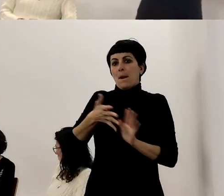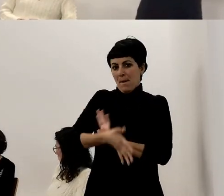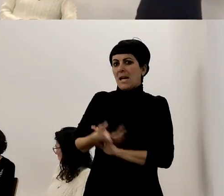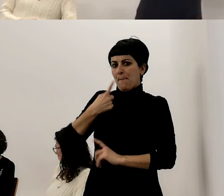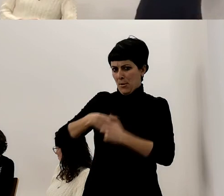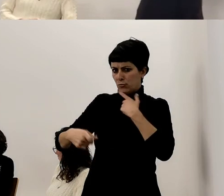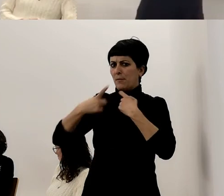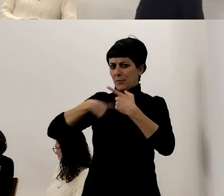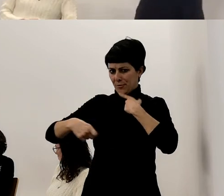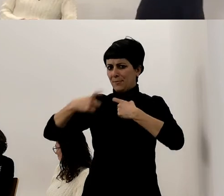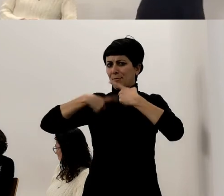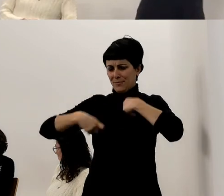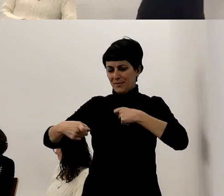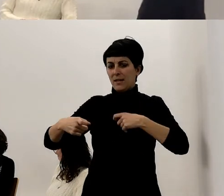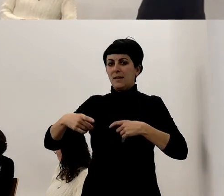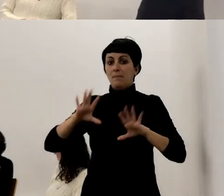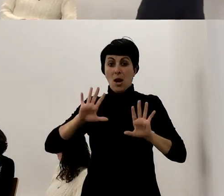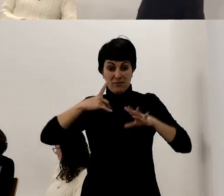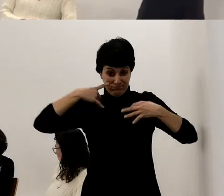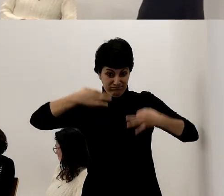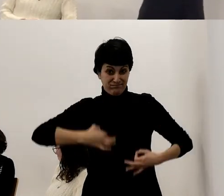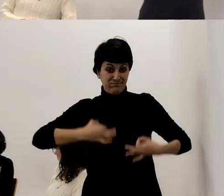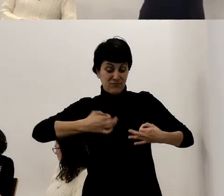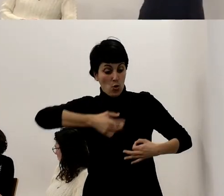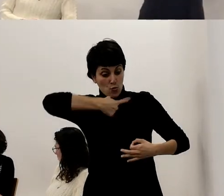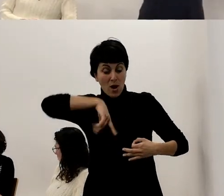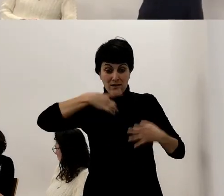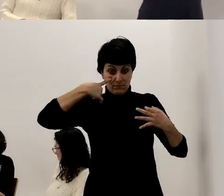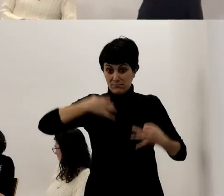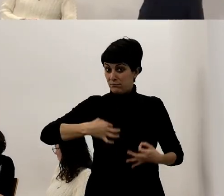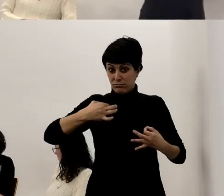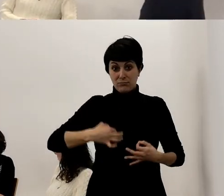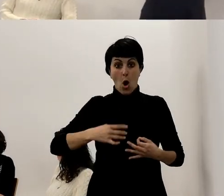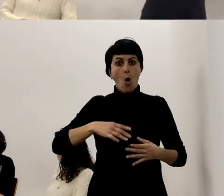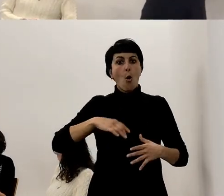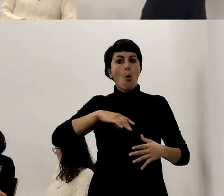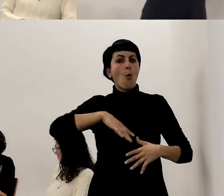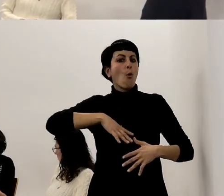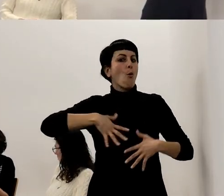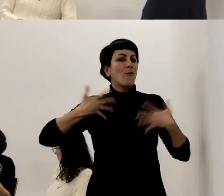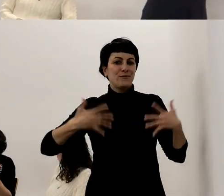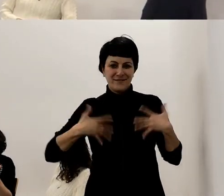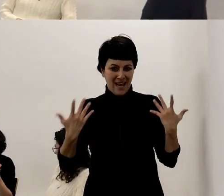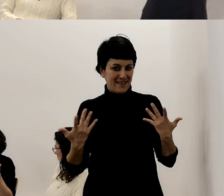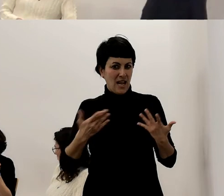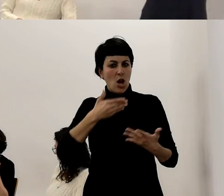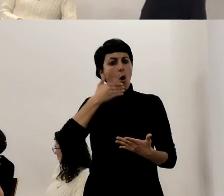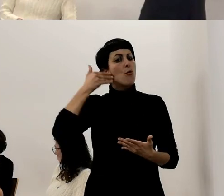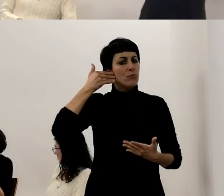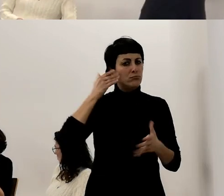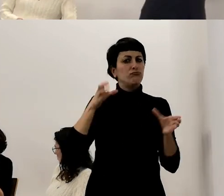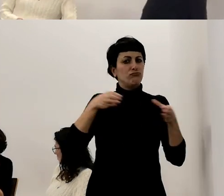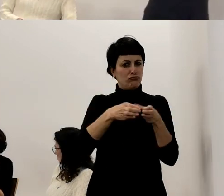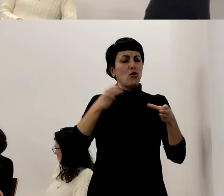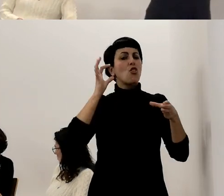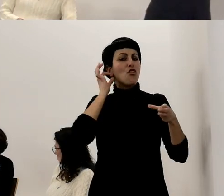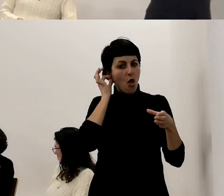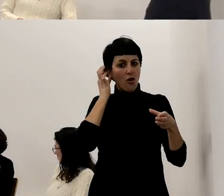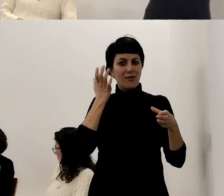més. Nosaltres la veritat és que estem molt contentes i orgullosos de ser una colla de noies